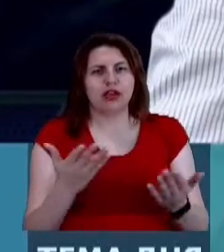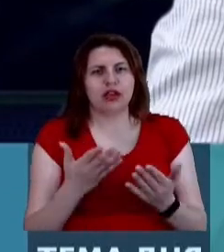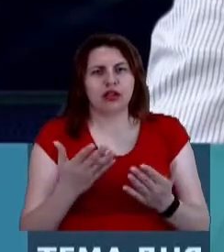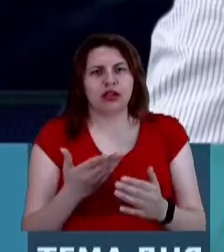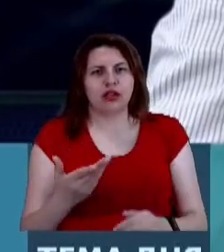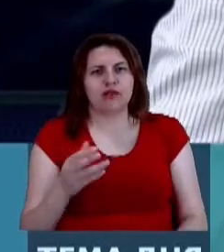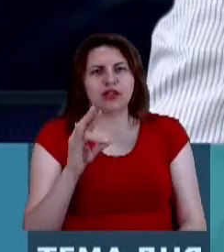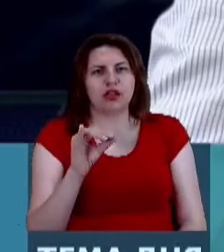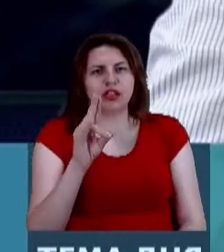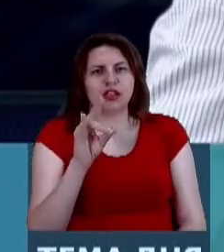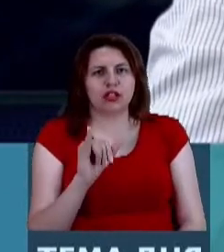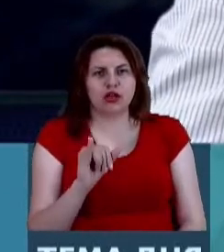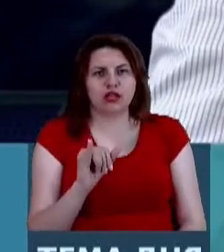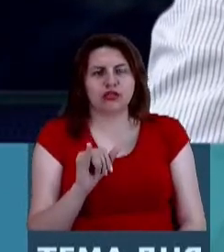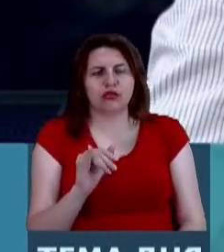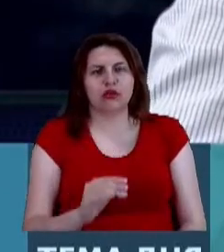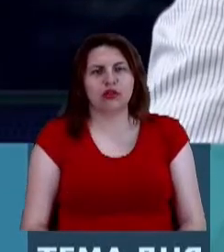Сєвєродонецьку,